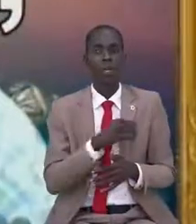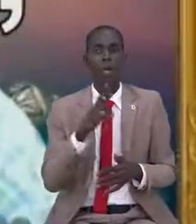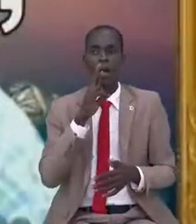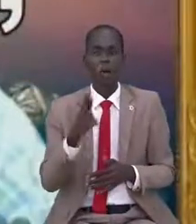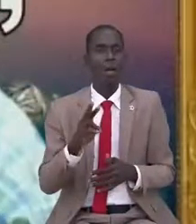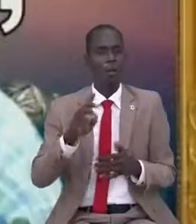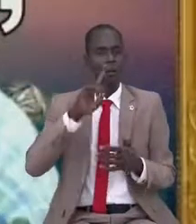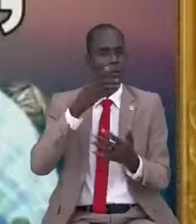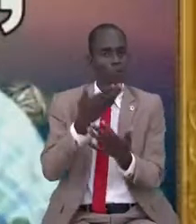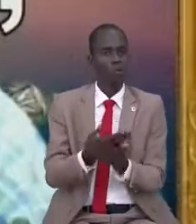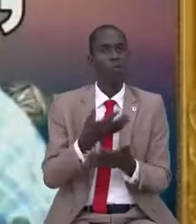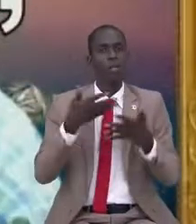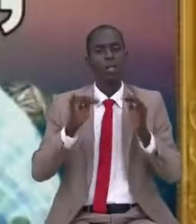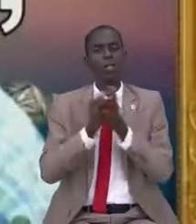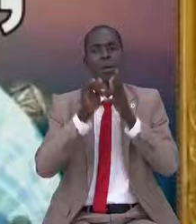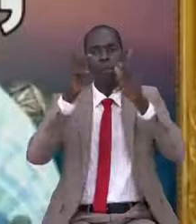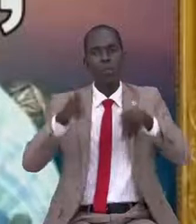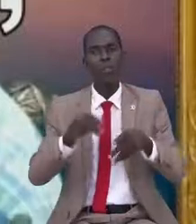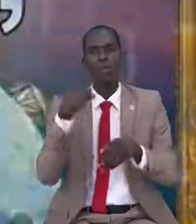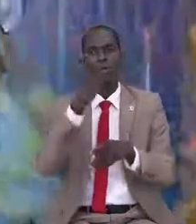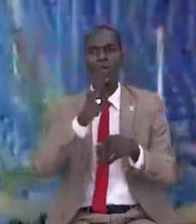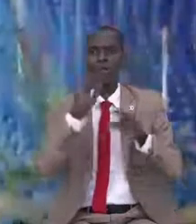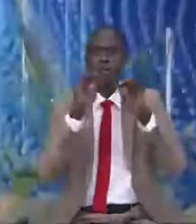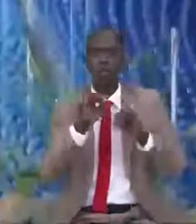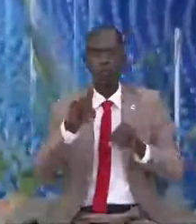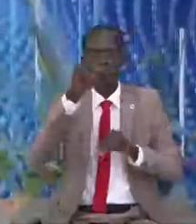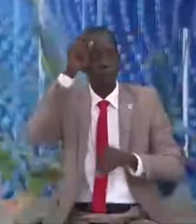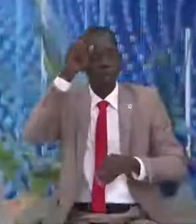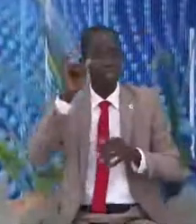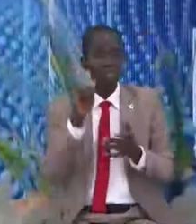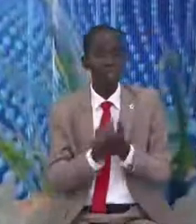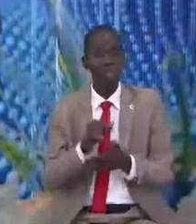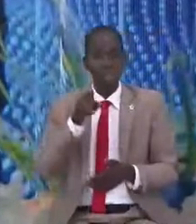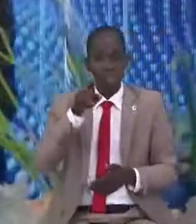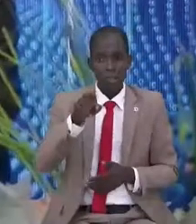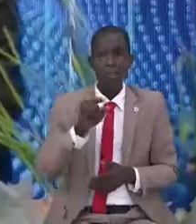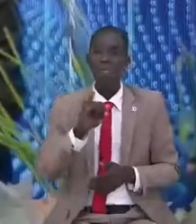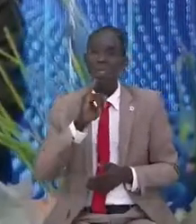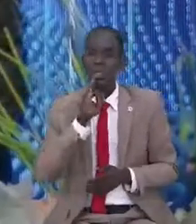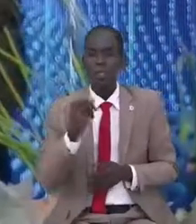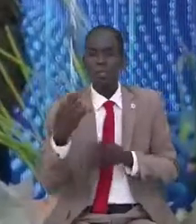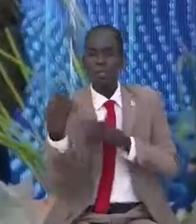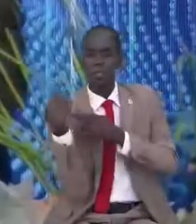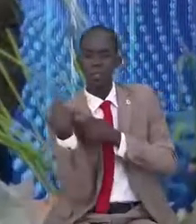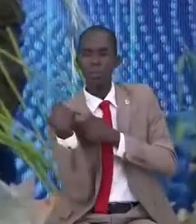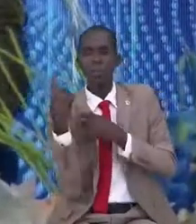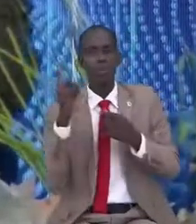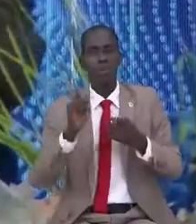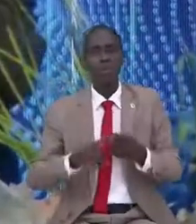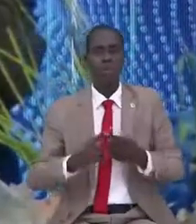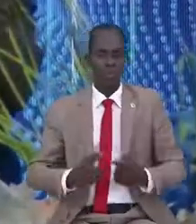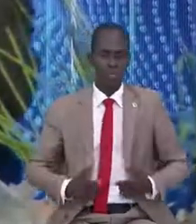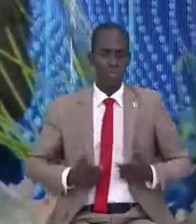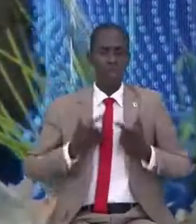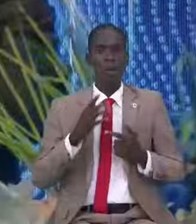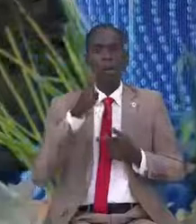doctrine? Alors soyez témoin que la personne qui vous enseigne comprenne qu'il est, oui,